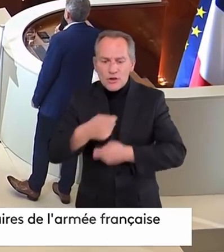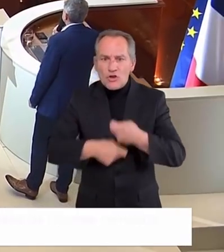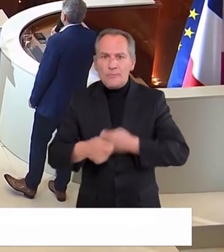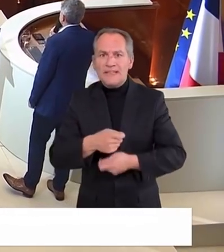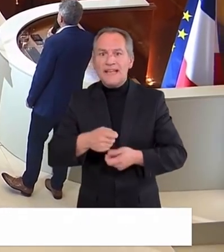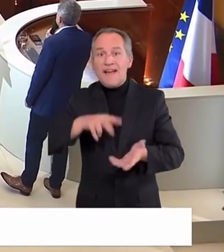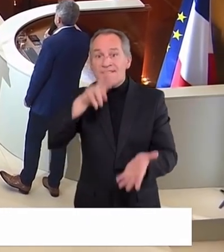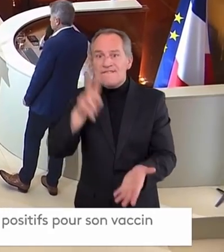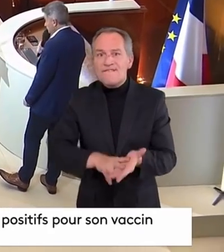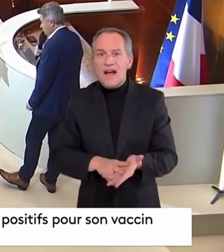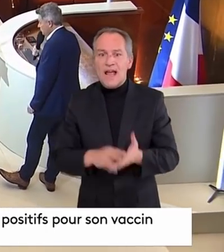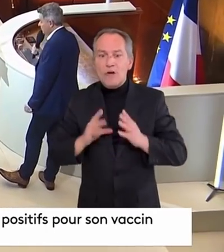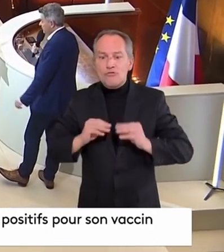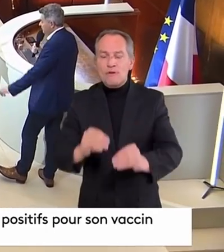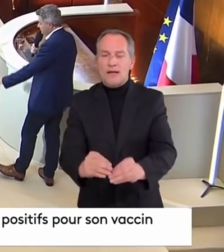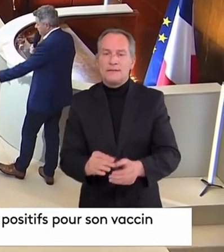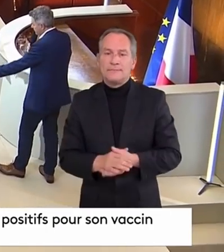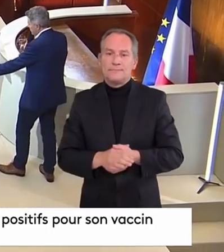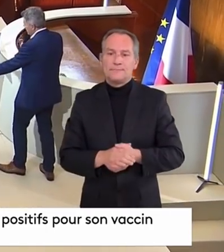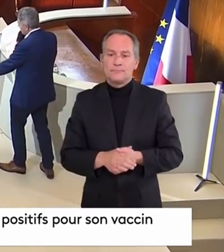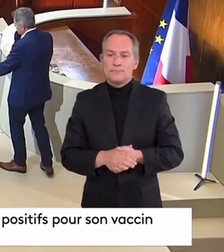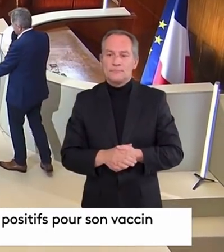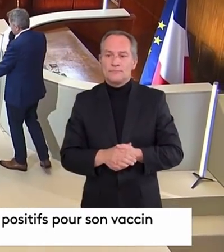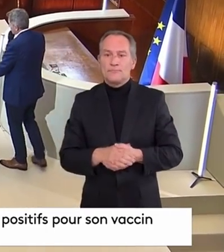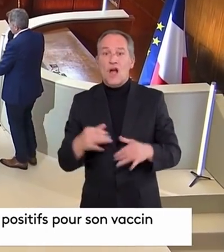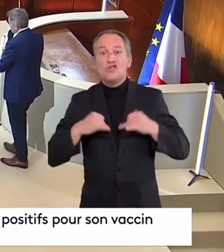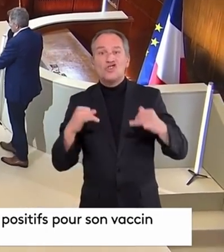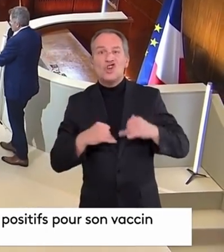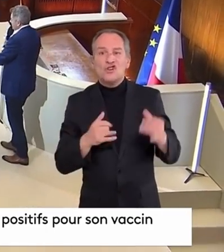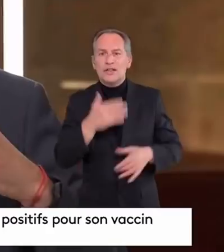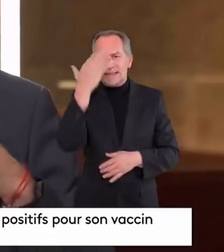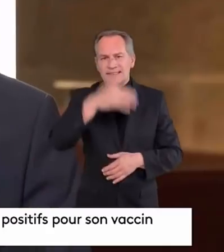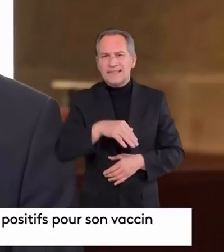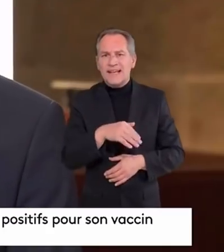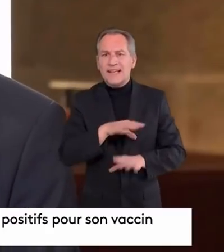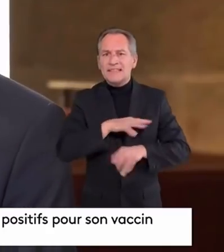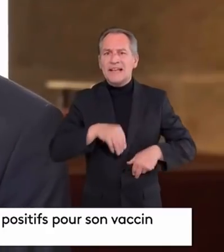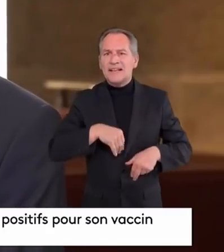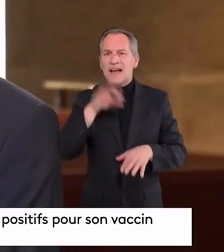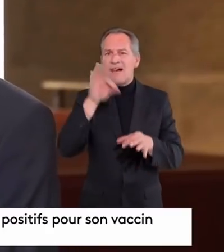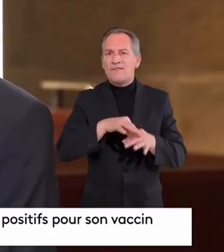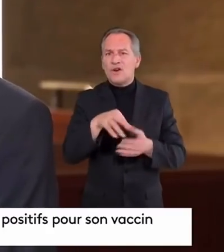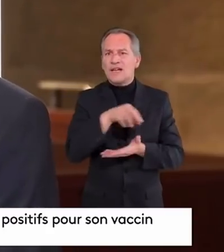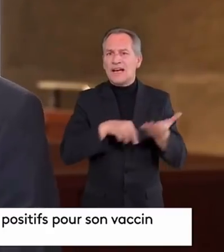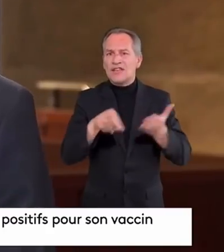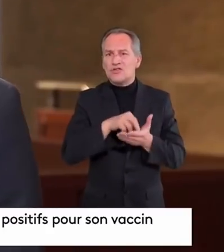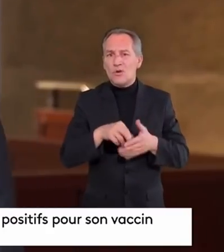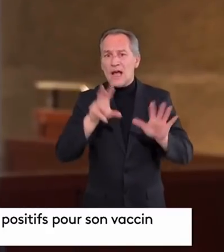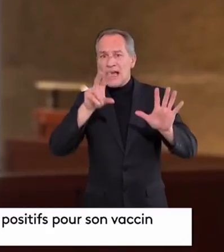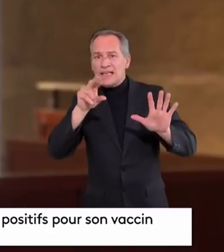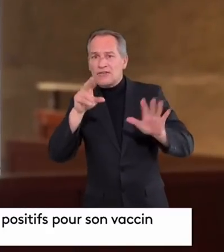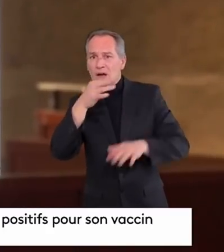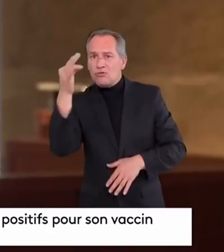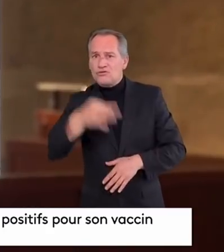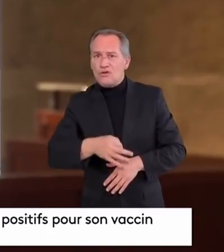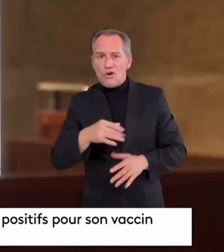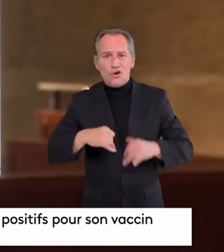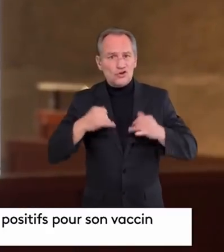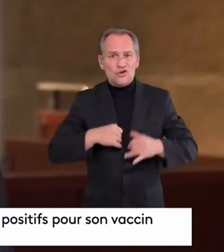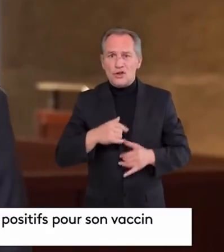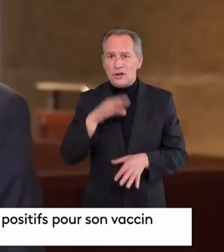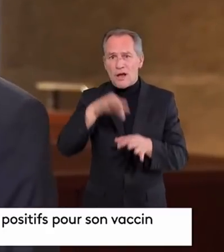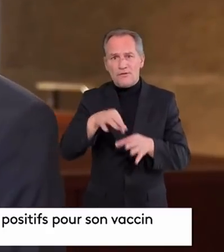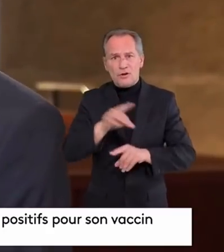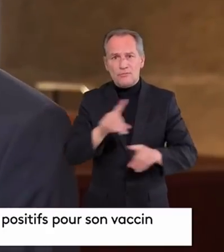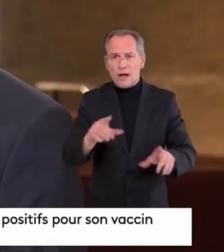jeunes. C'est l'un des enjeux dans notre démocratie, l'abstention, puisqu'on l'a encore vu récemment lors des dernières élections régionales. Près de 8 jeunes sur 10 ne se